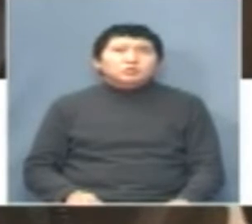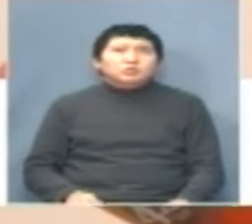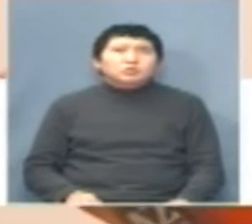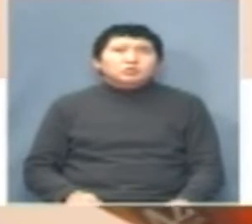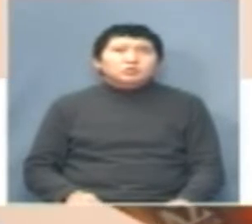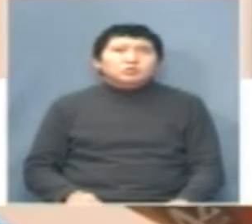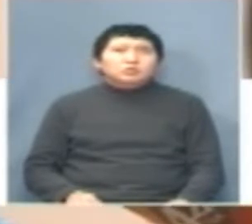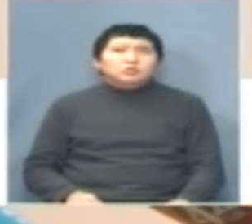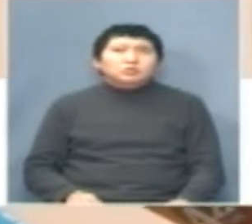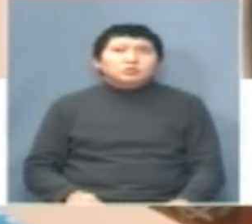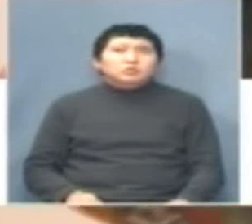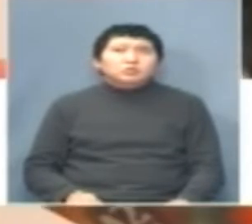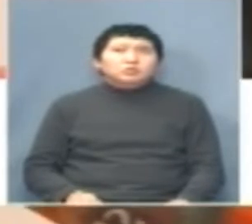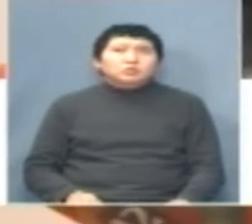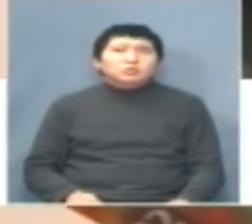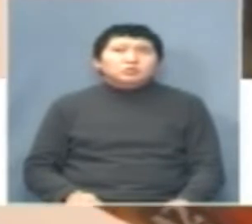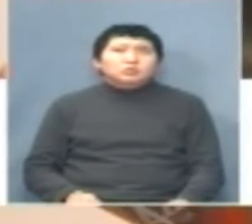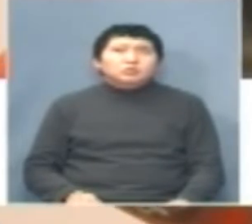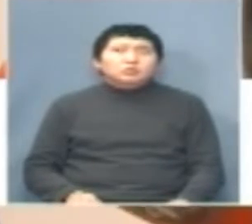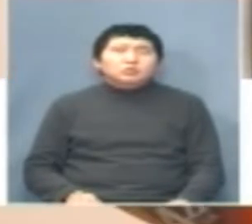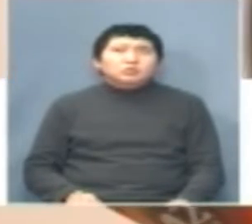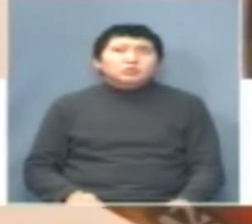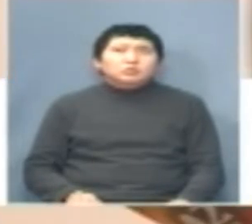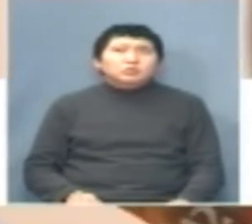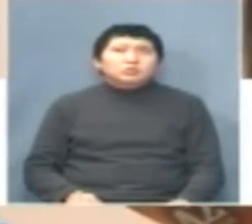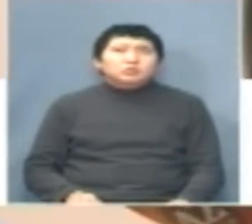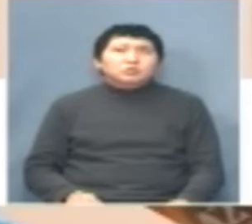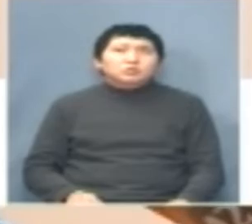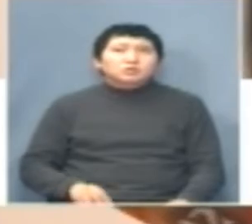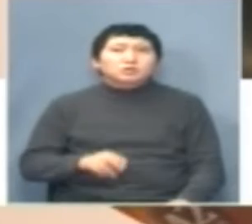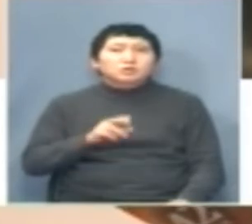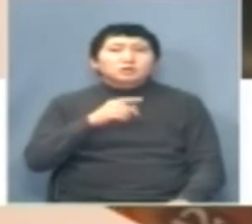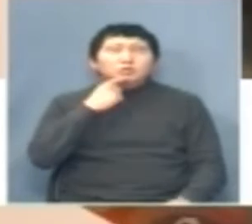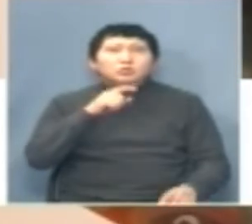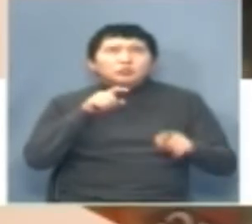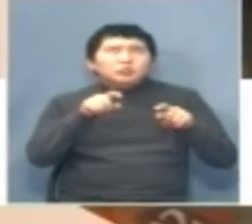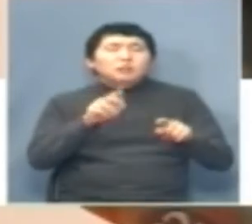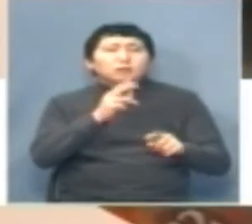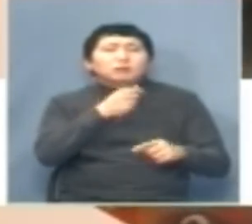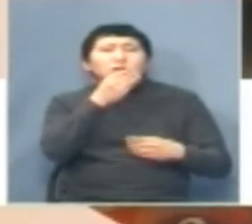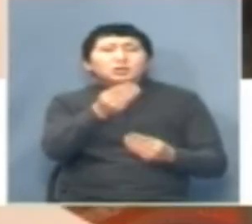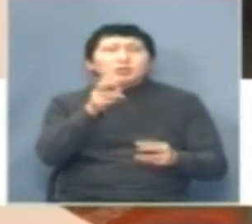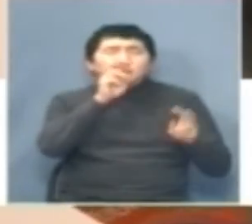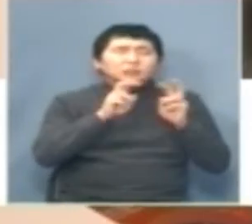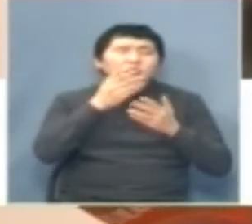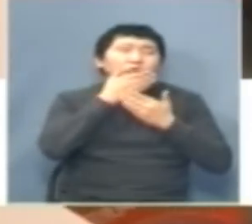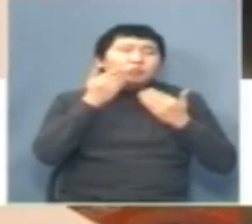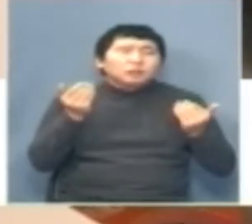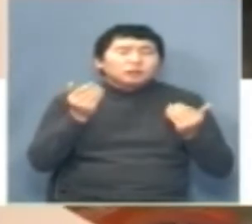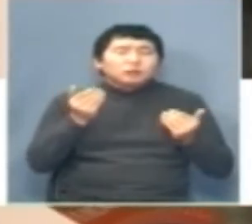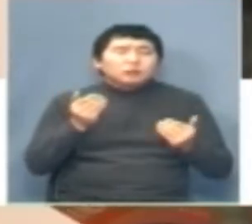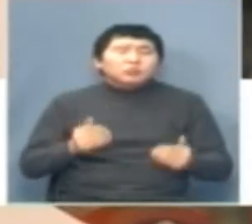керек. Кәсіпкер өз еркімен, өз бастамаменен кімге ақша берем деп жүгіріп іздейтіндер жоқ ондай. Көбісі